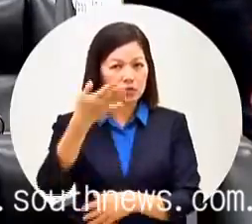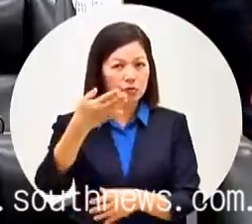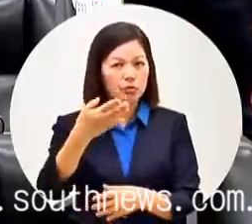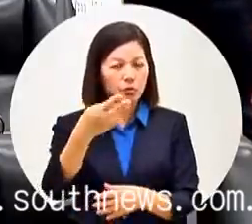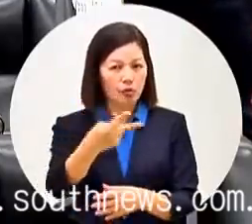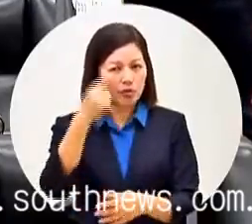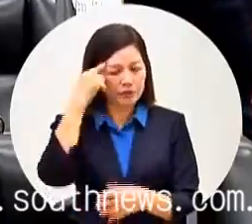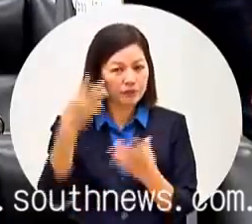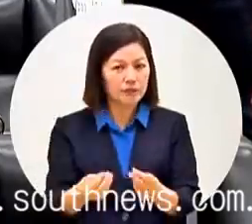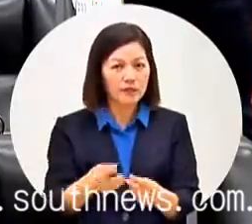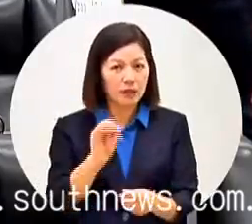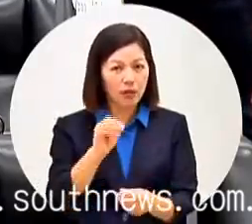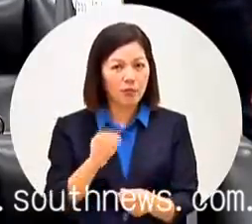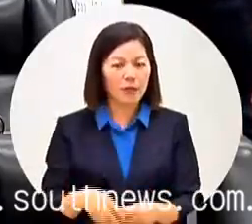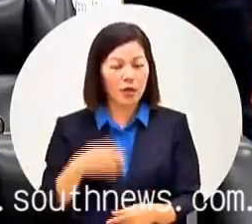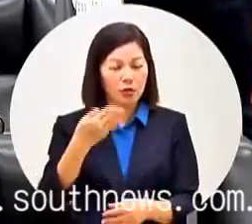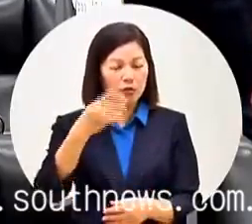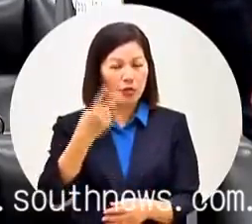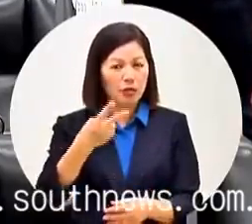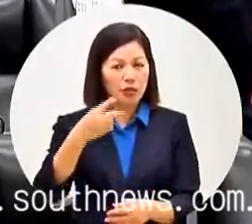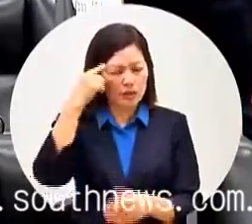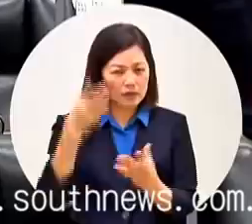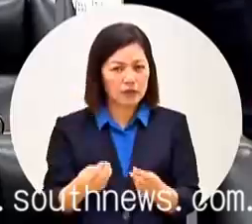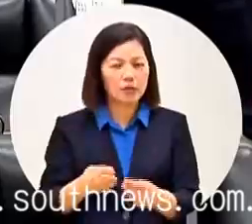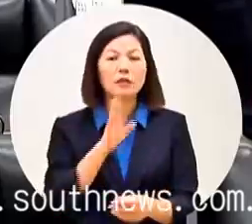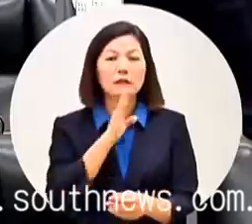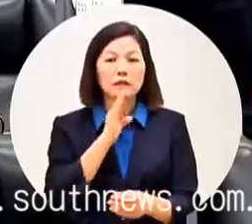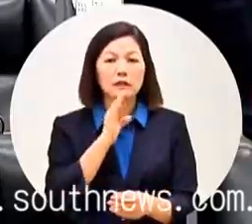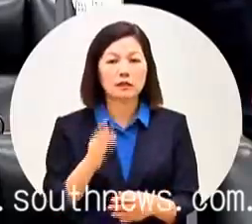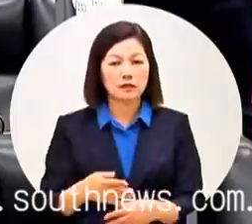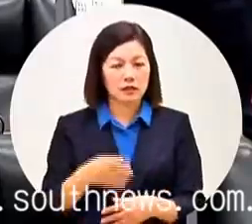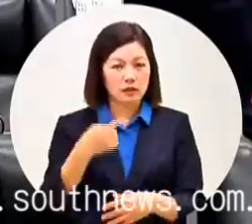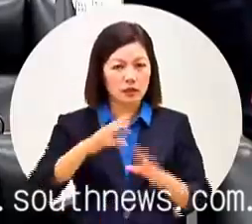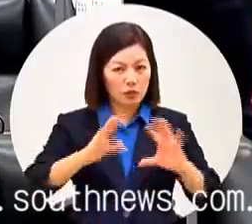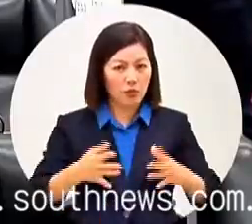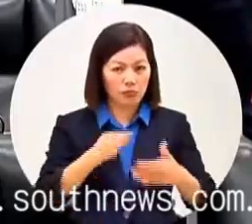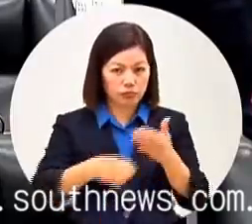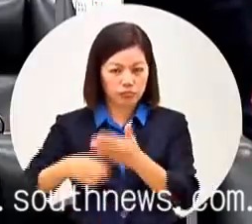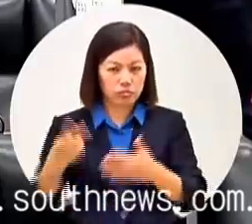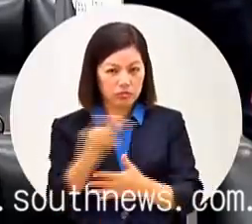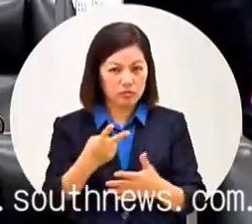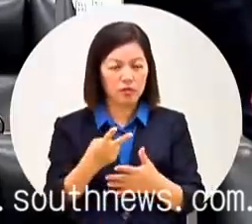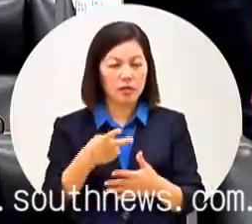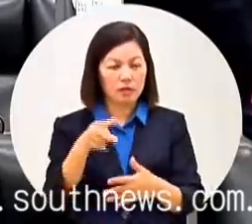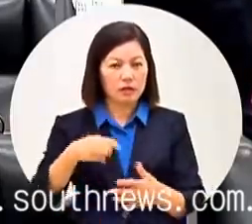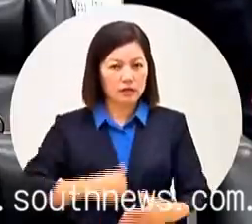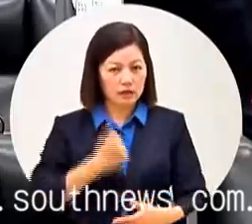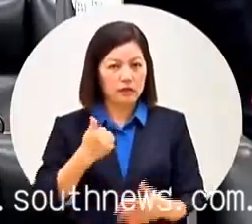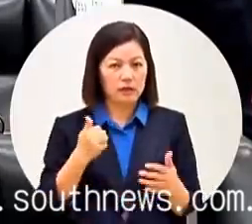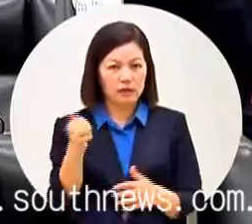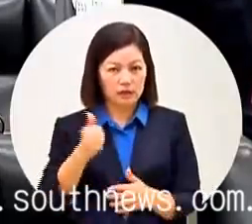底跟谁共识？九二共识就是一国两制，这是习近平的定义。当时市长回答